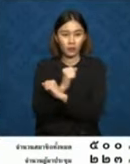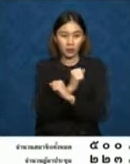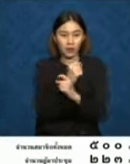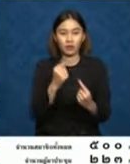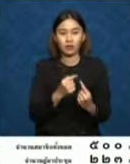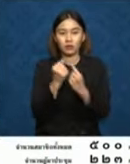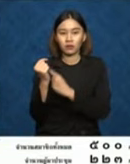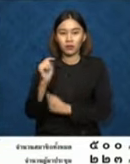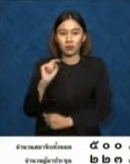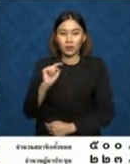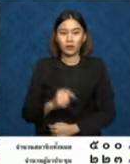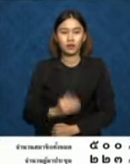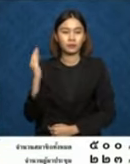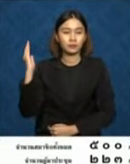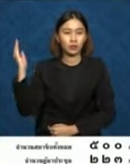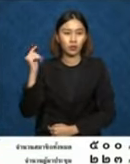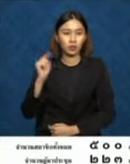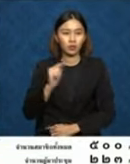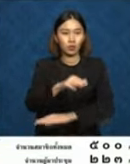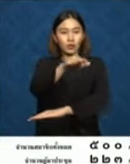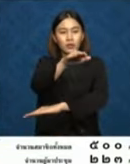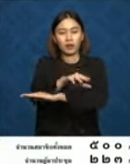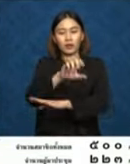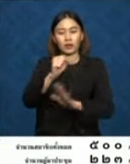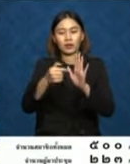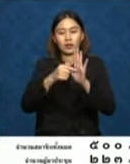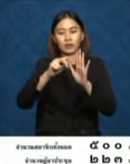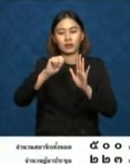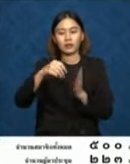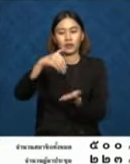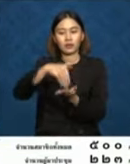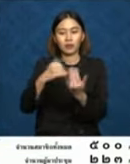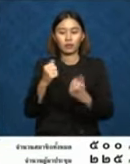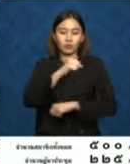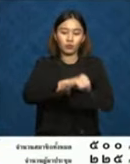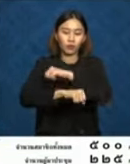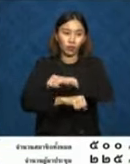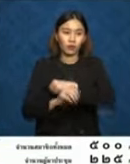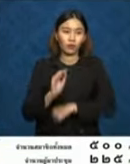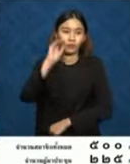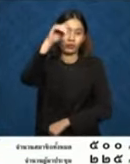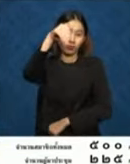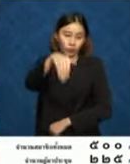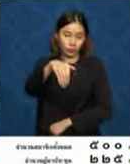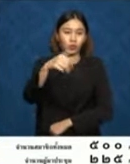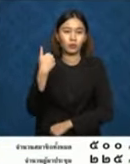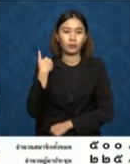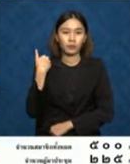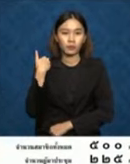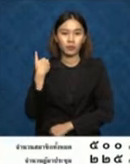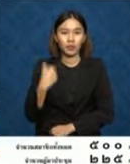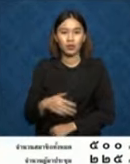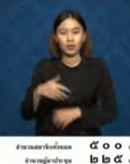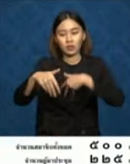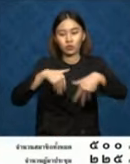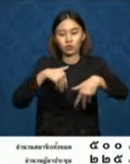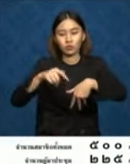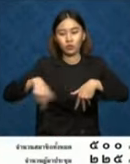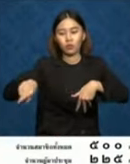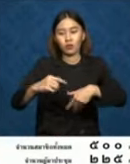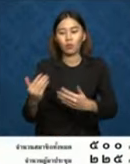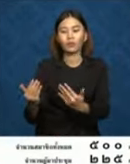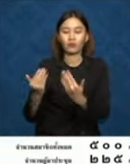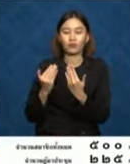ครับอันนี้เป็นแยกสันกลางนะครับที่กำลังทำการก่อสร้างทางยกระดับ2ชั้นอยู่นะครับพ่อแม่พี่น้องประชาชนฝากม